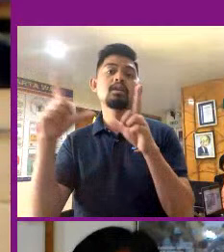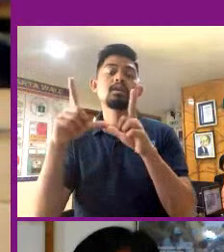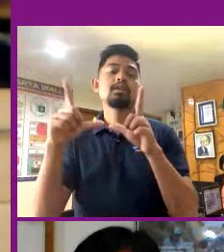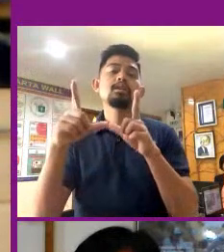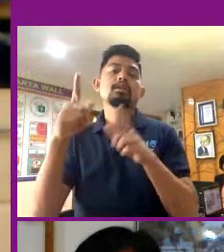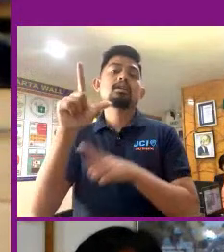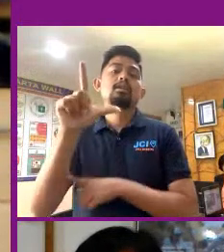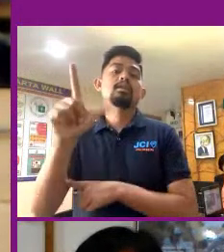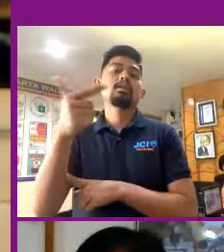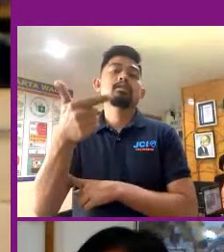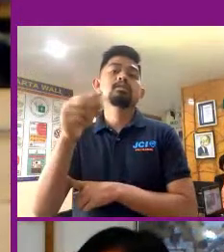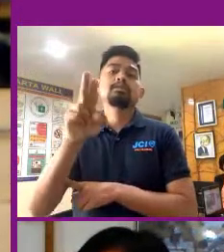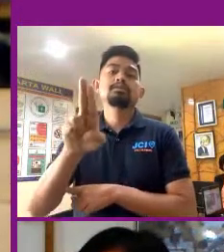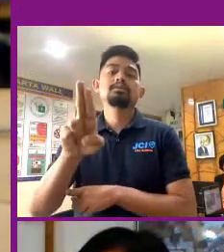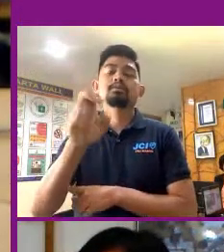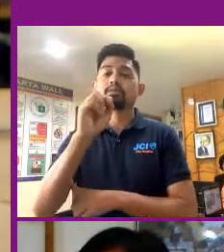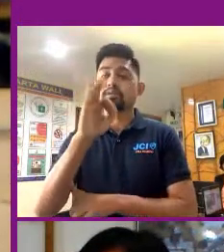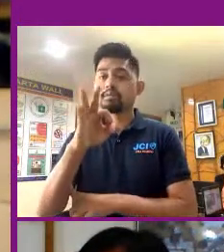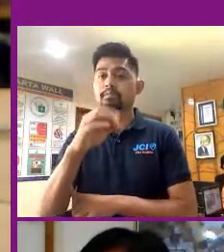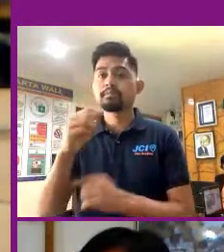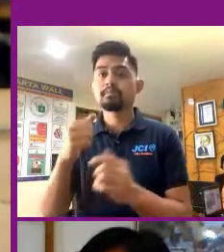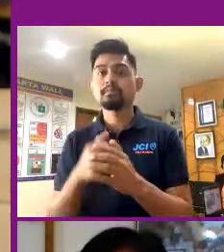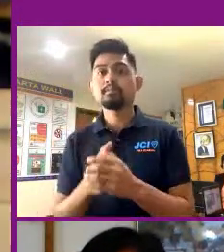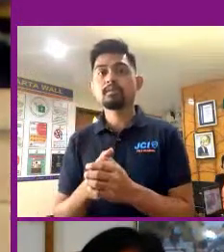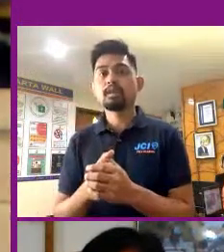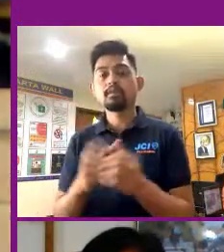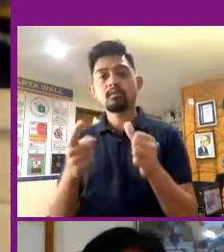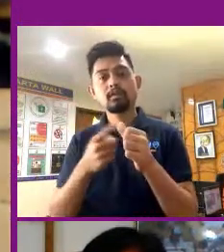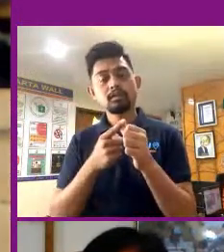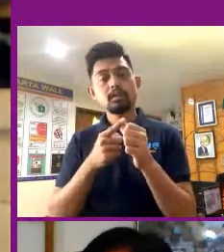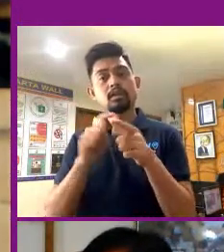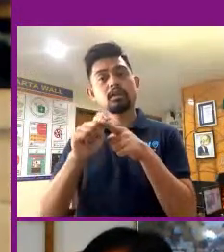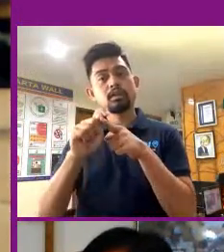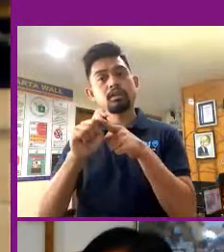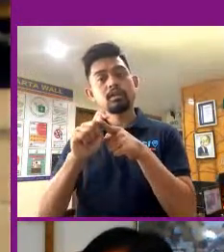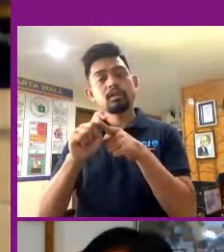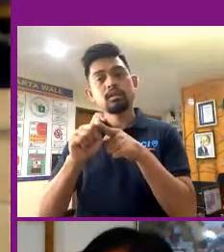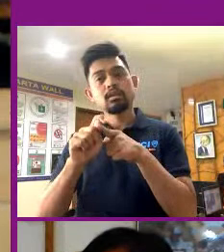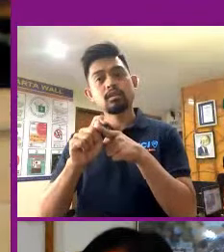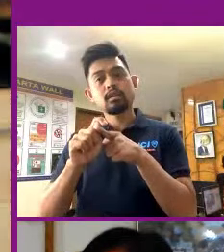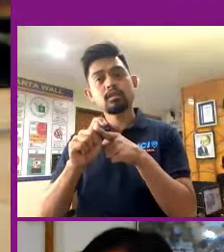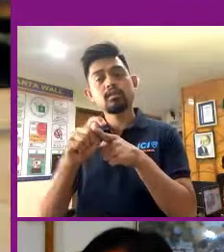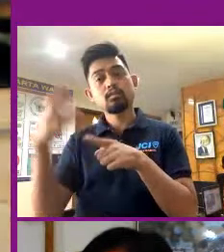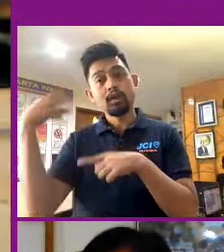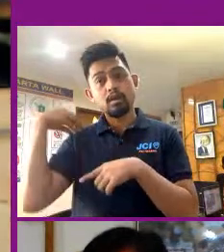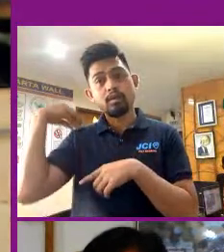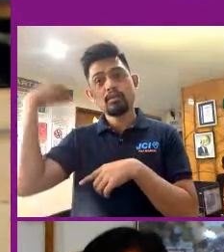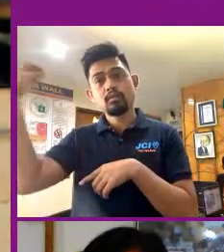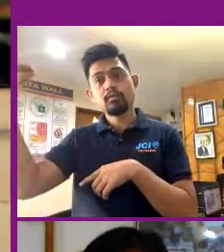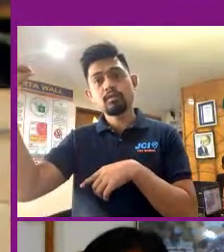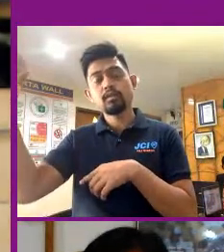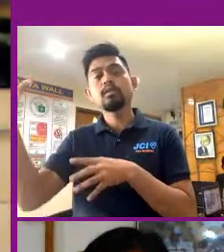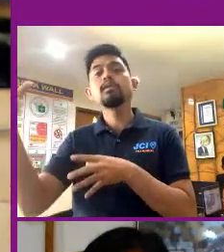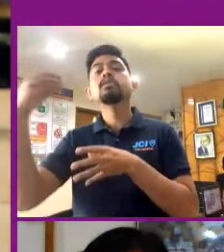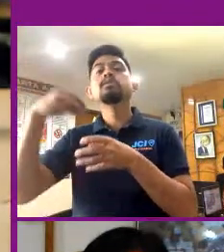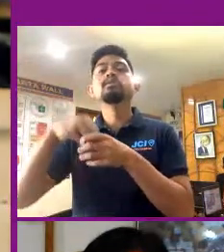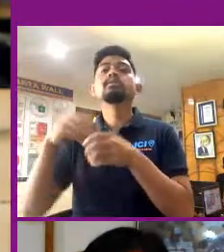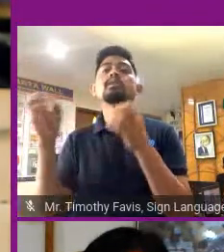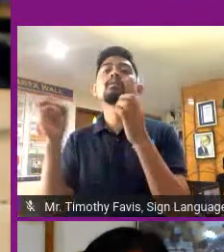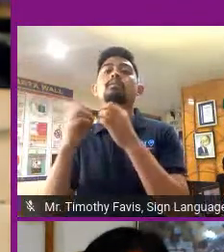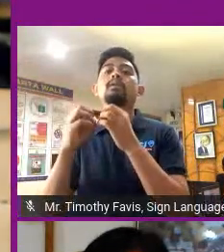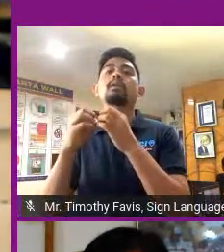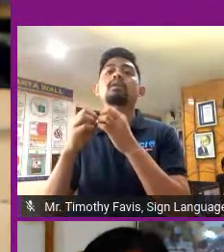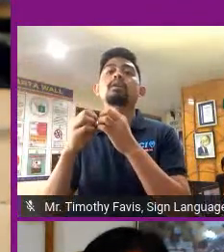sa LGUs, pag LGUs ang nagano, ang una nindang tinitrain ay mga barangay officials which consists more of